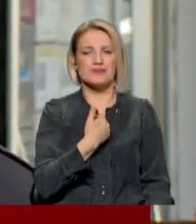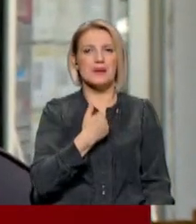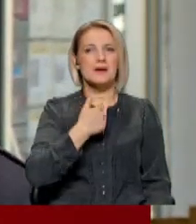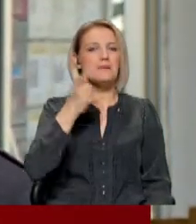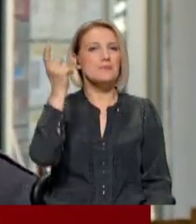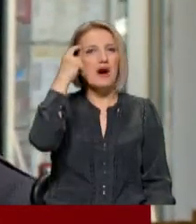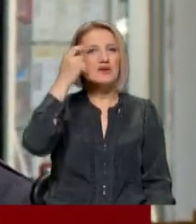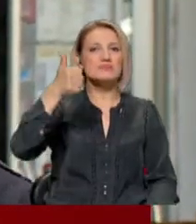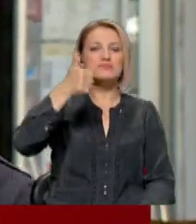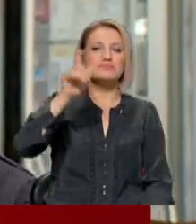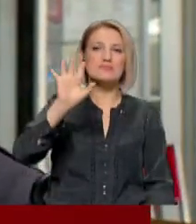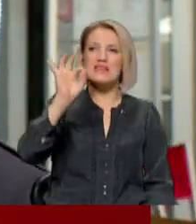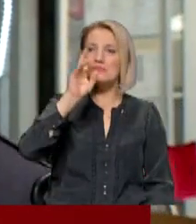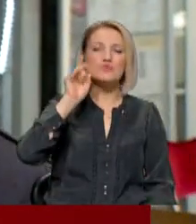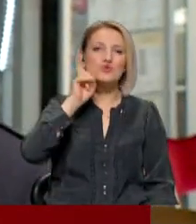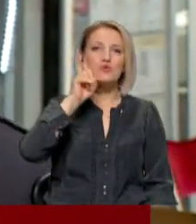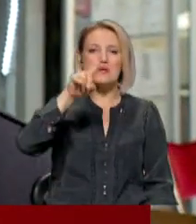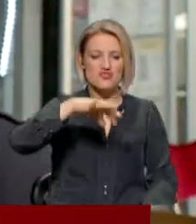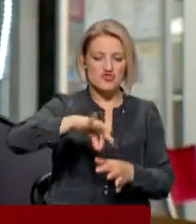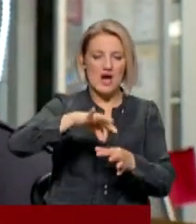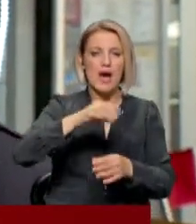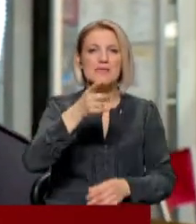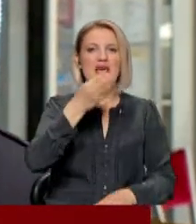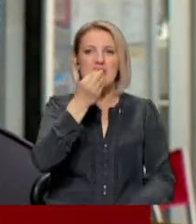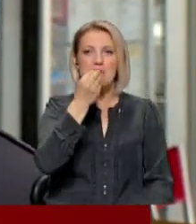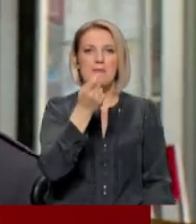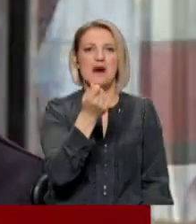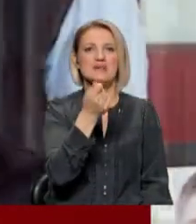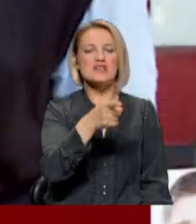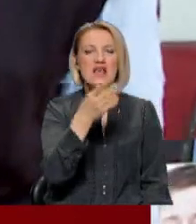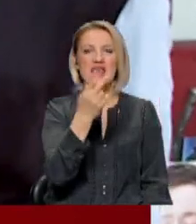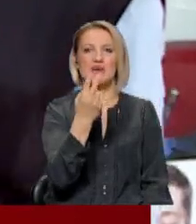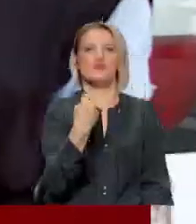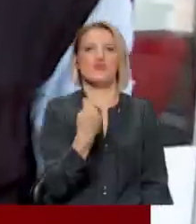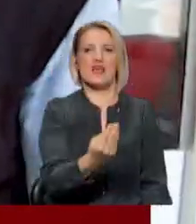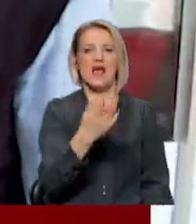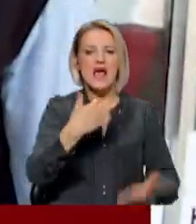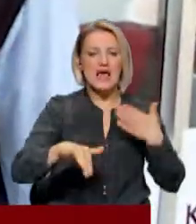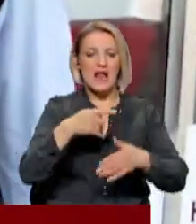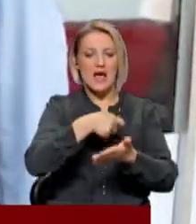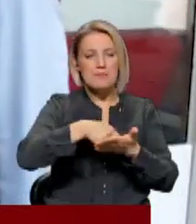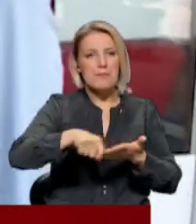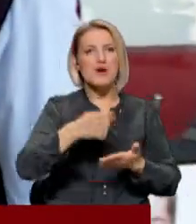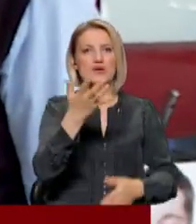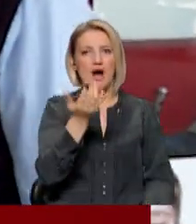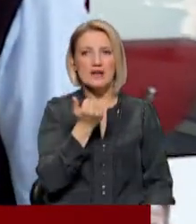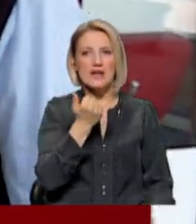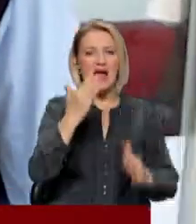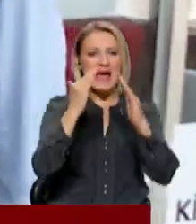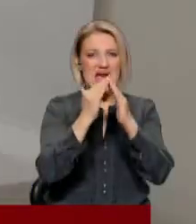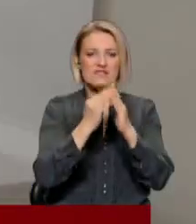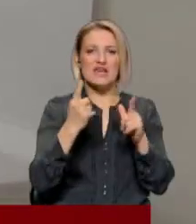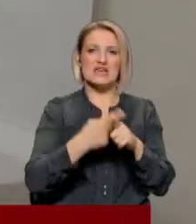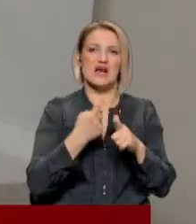Baştakiler duysun, bir yemek parasına, bir çay parasına 2,5 lira para veriyorlar. Aldığı engelli emekli aylığını başını soktuğu